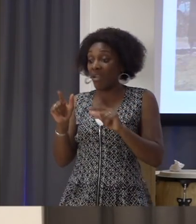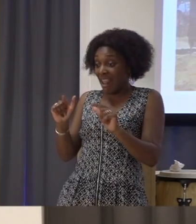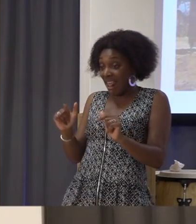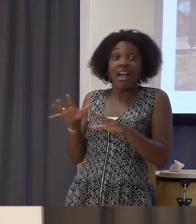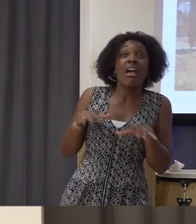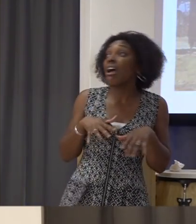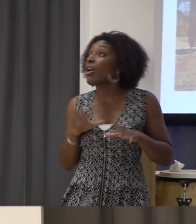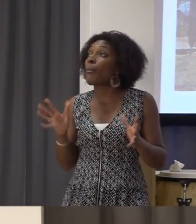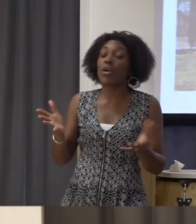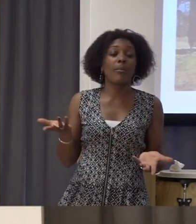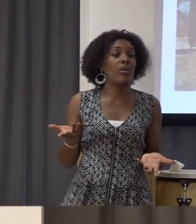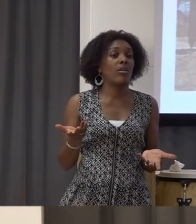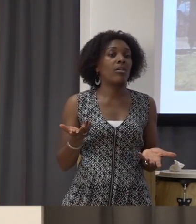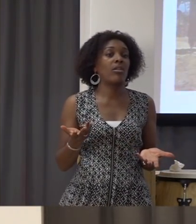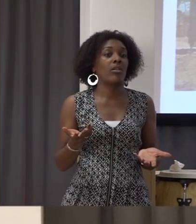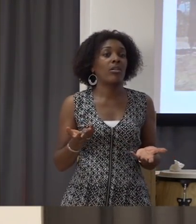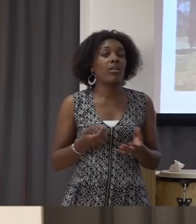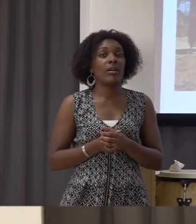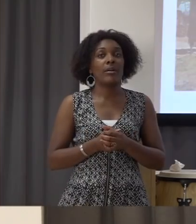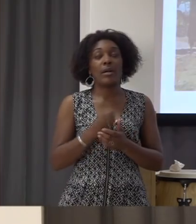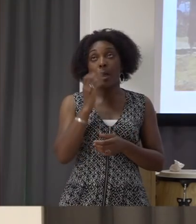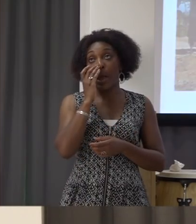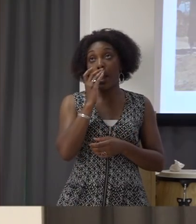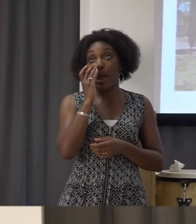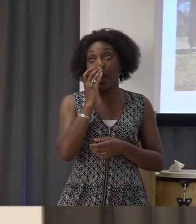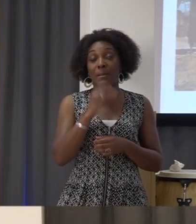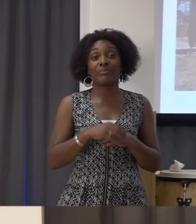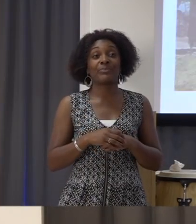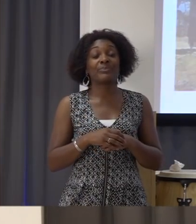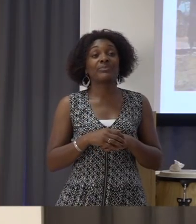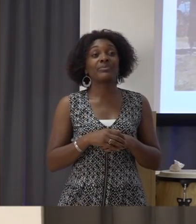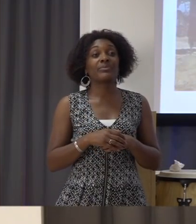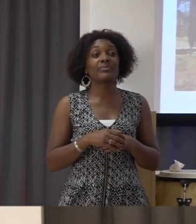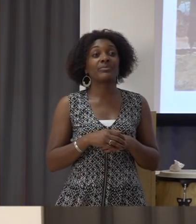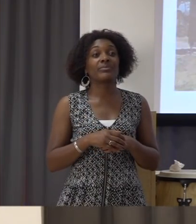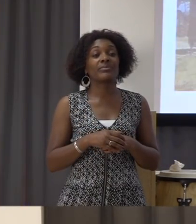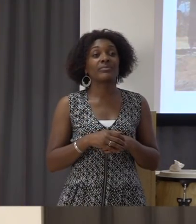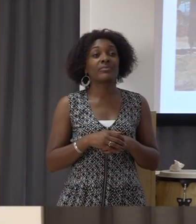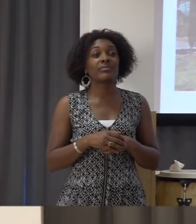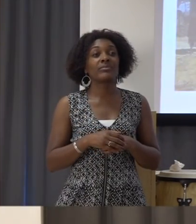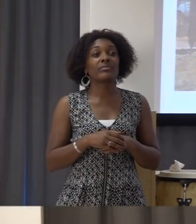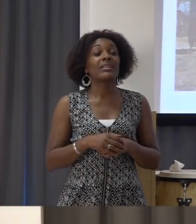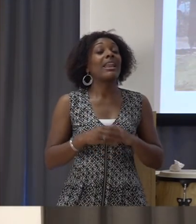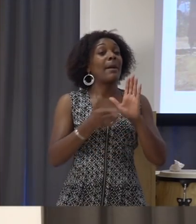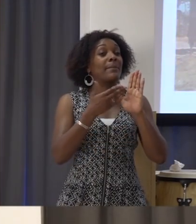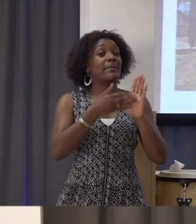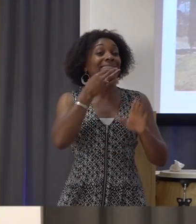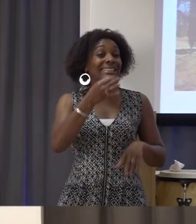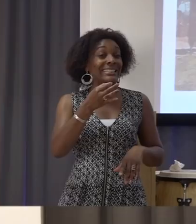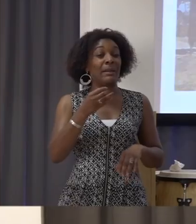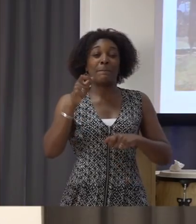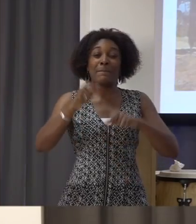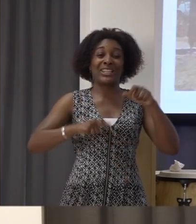Dit depuis Malachie jusqu'à Jean, le royaume de Dieu est violencé. Et c'est les violents qui s'en emparent.